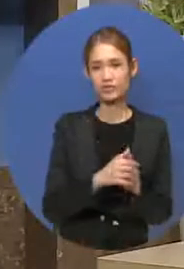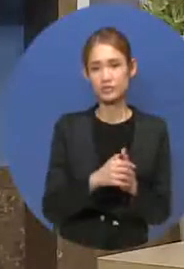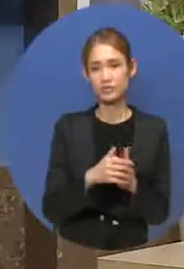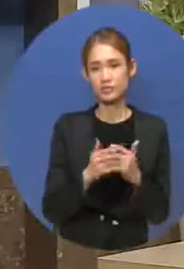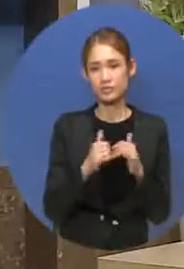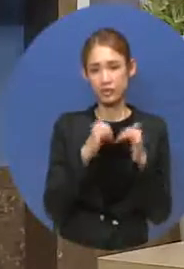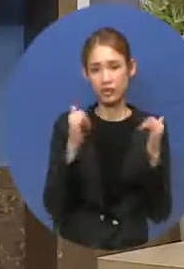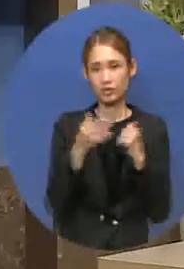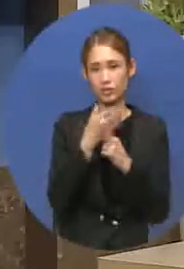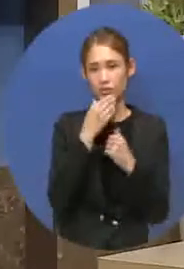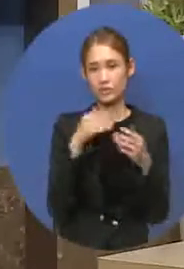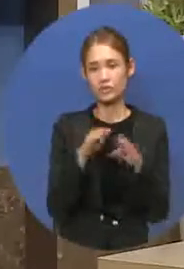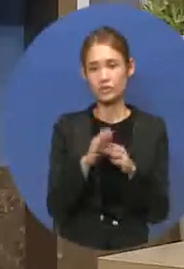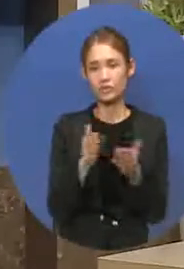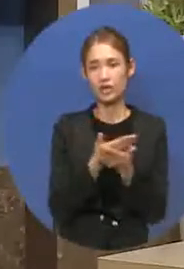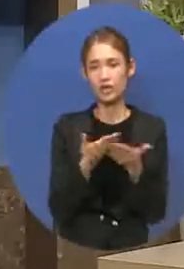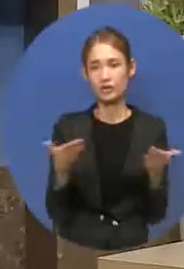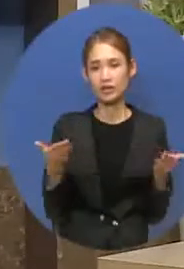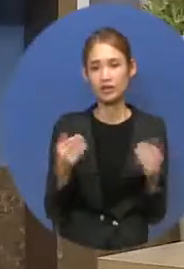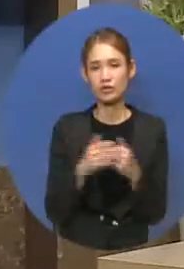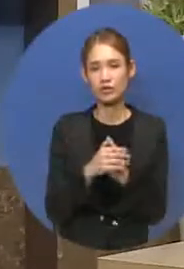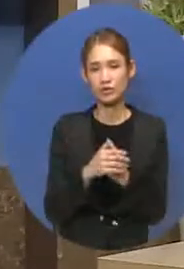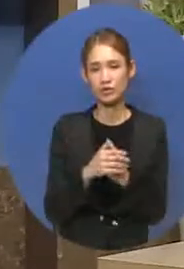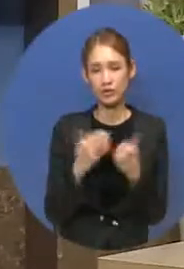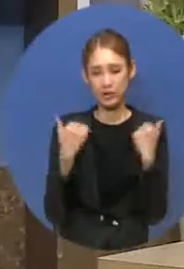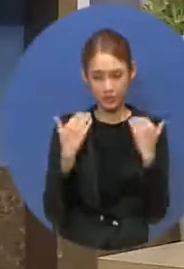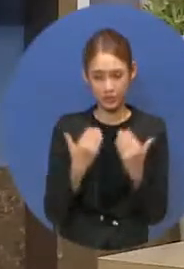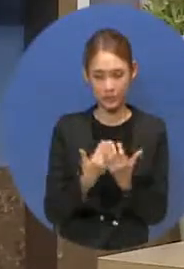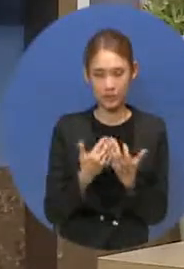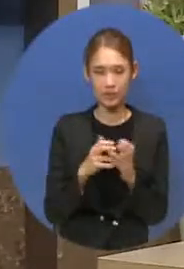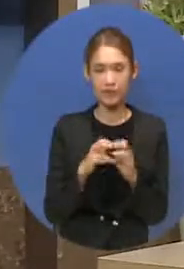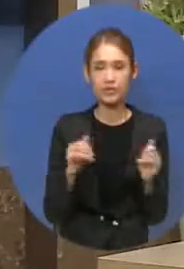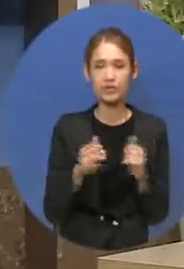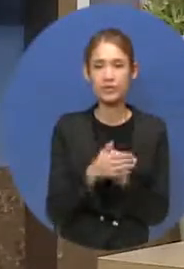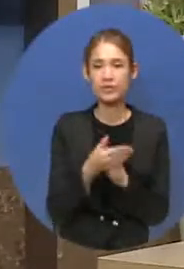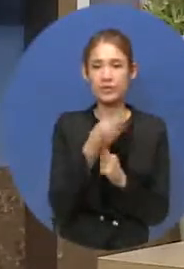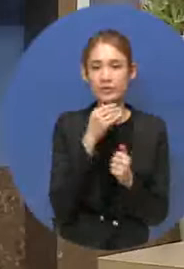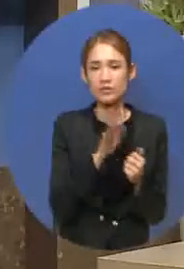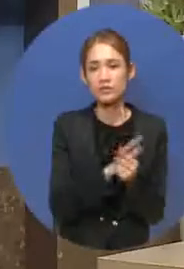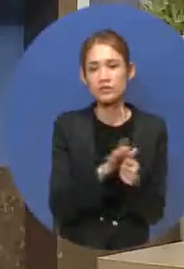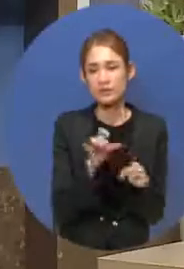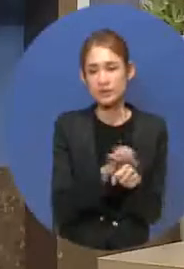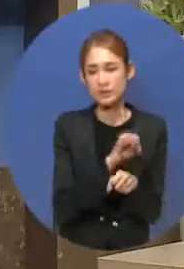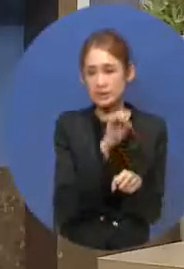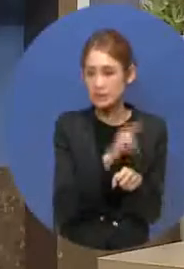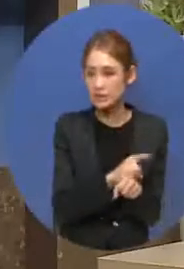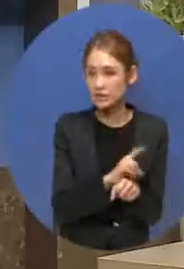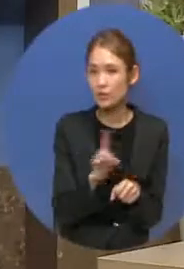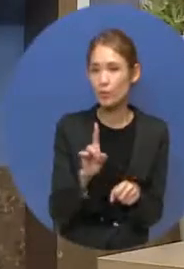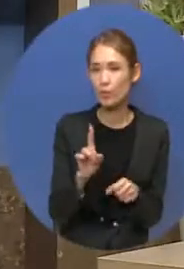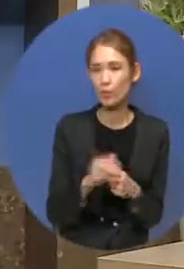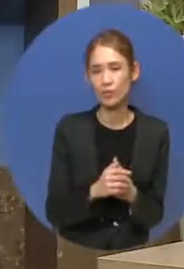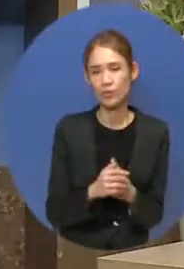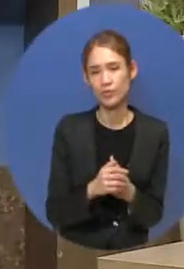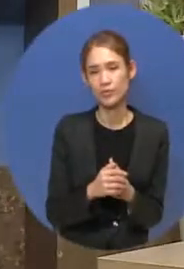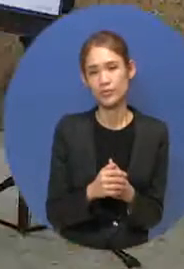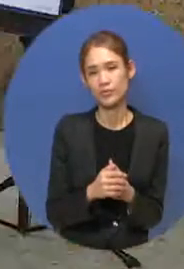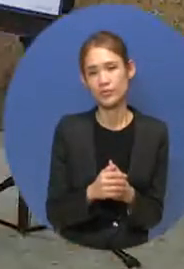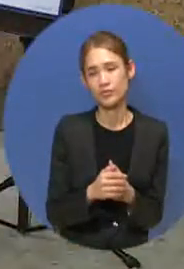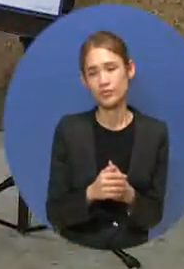이런 사회복지시설에서 제공하고 있는 발달장애인 그 복지 서비스의 특징은 무엇이라고